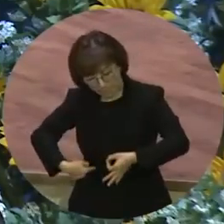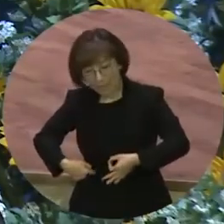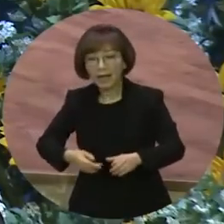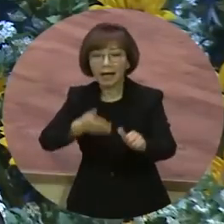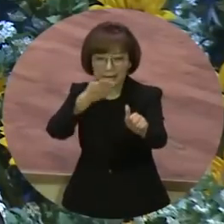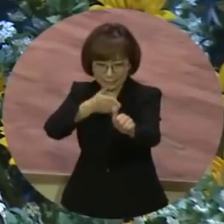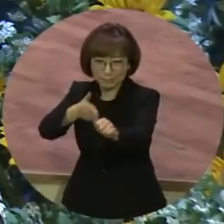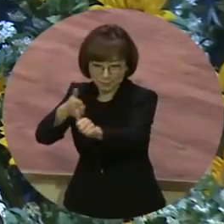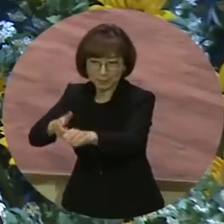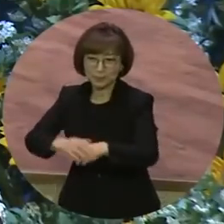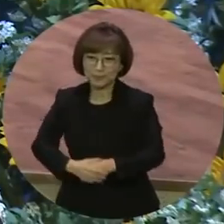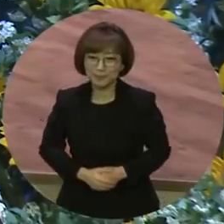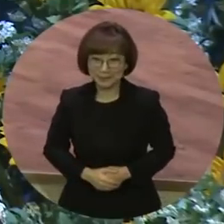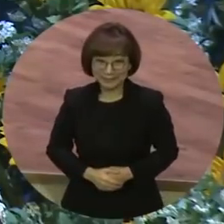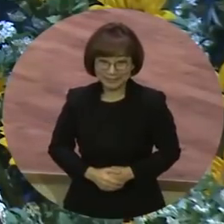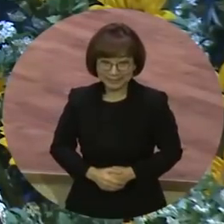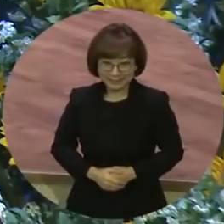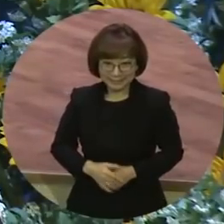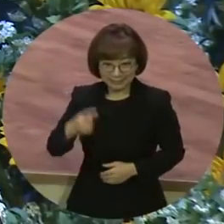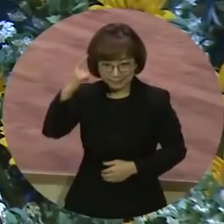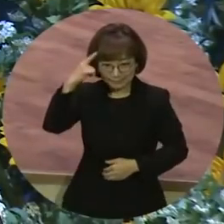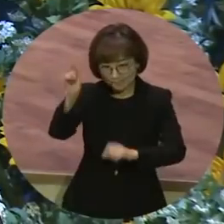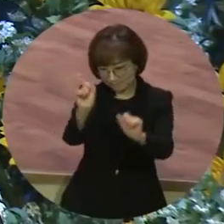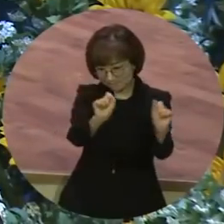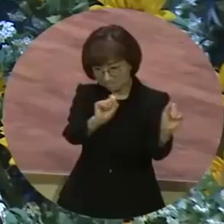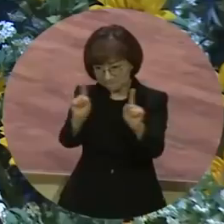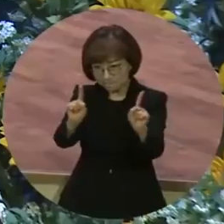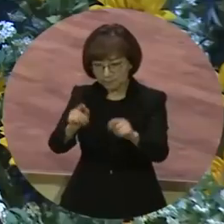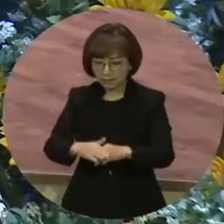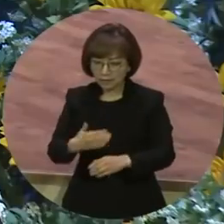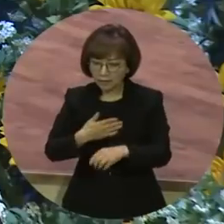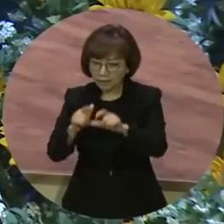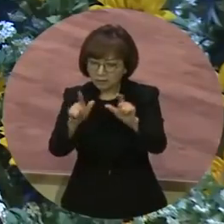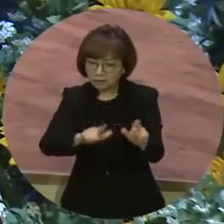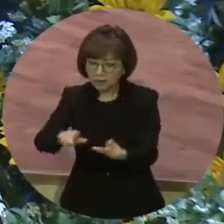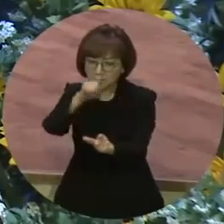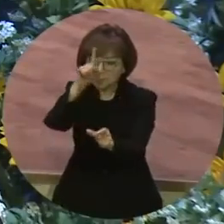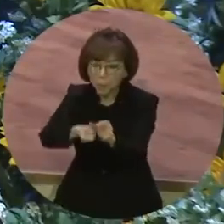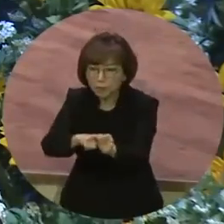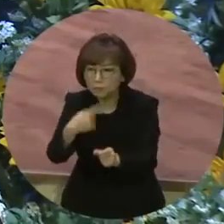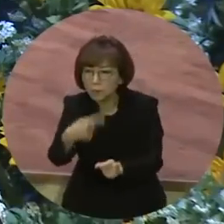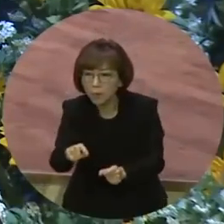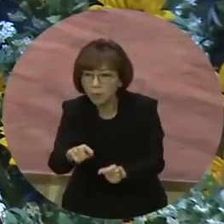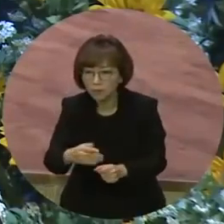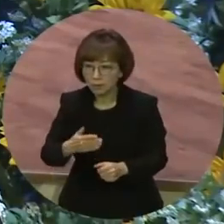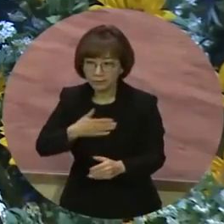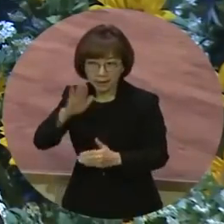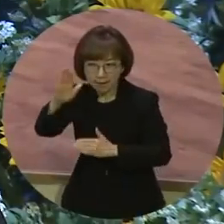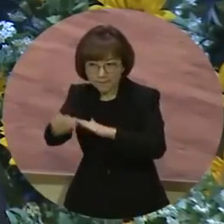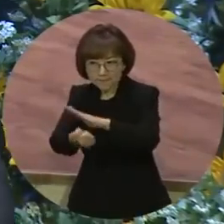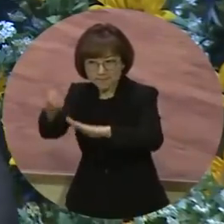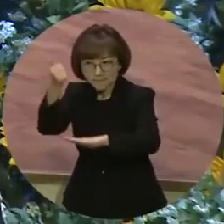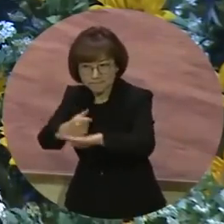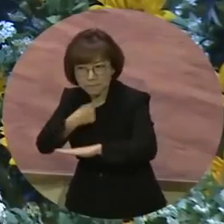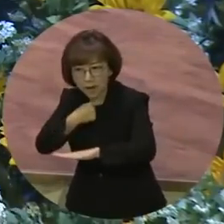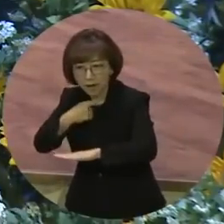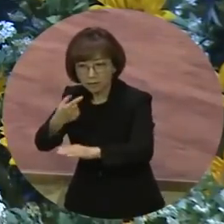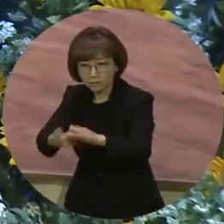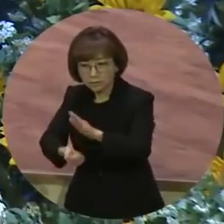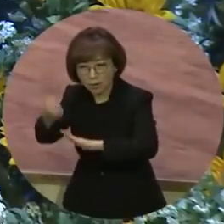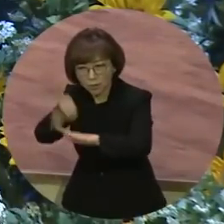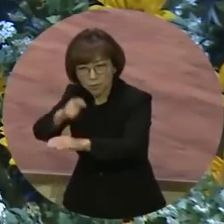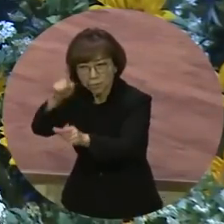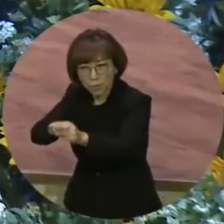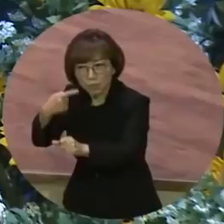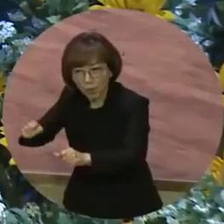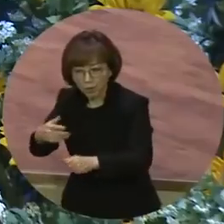하나님 앞에서 여러분의 정신을 차리시고 왜 내가 살아야 되는지, 내가 왜 성공해야 되는지, 내가 왜 건강해야